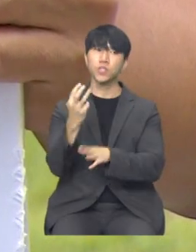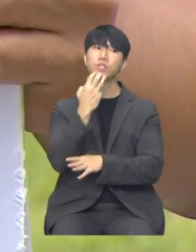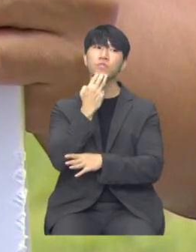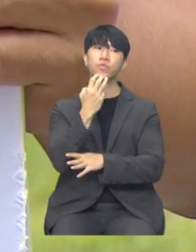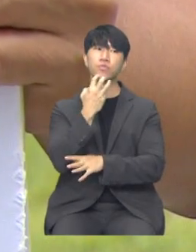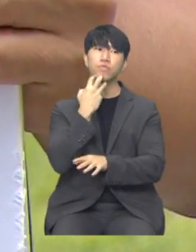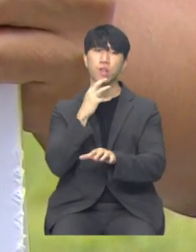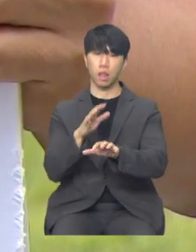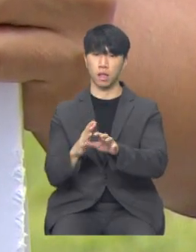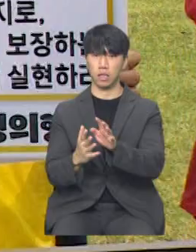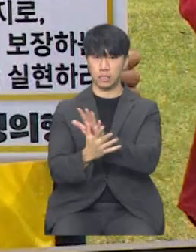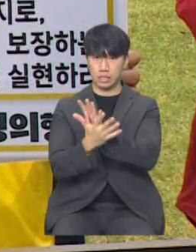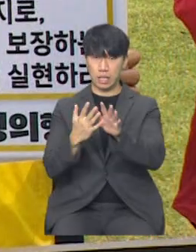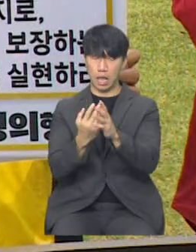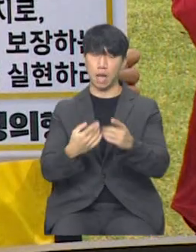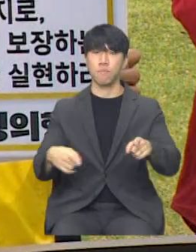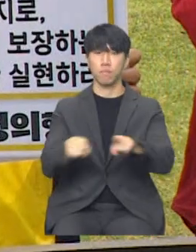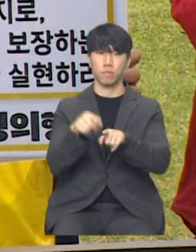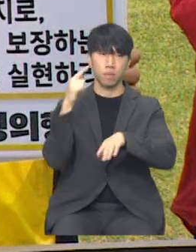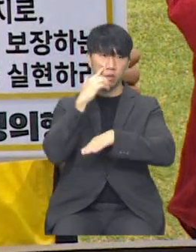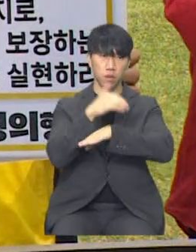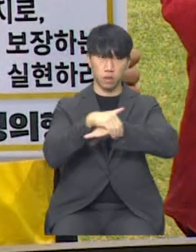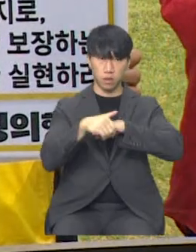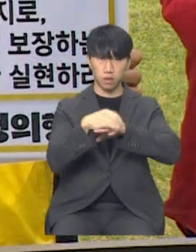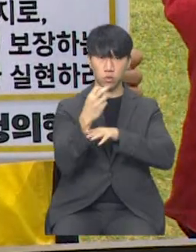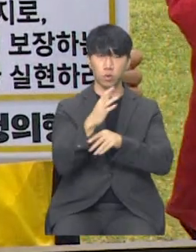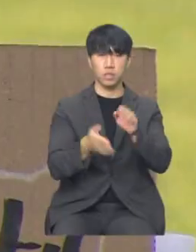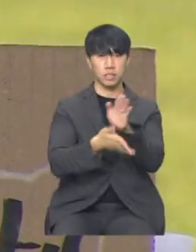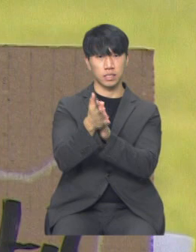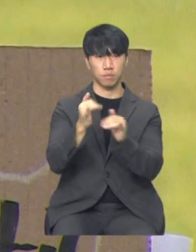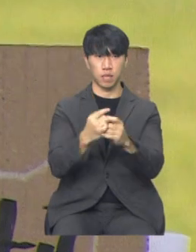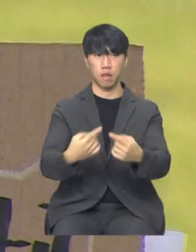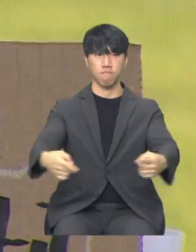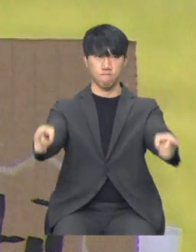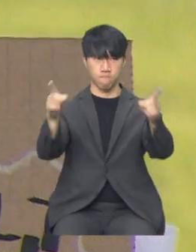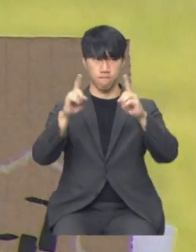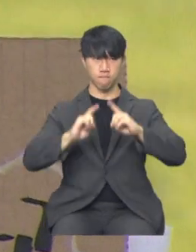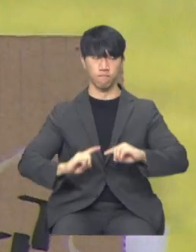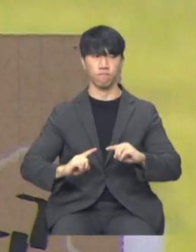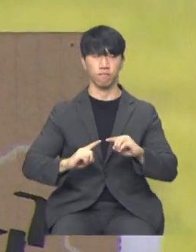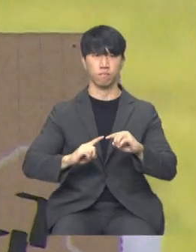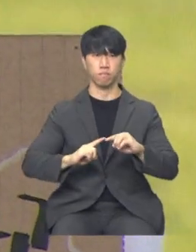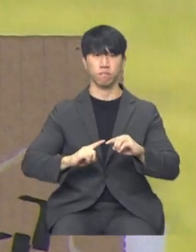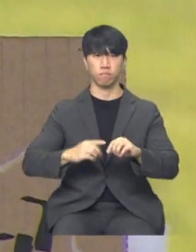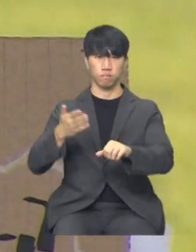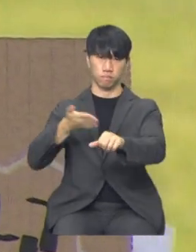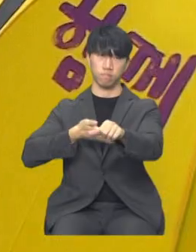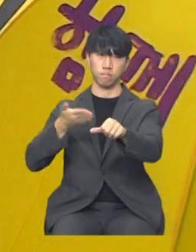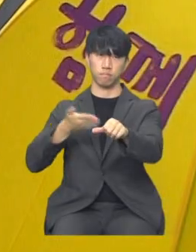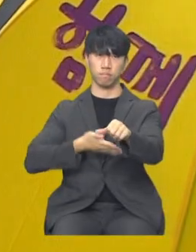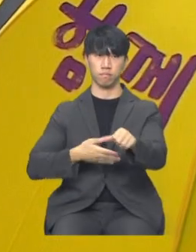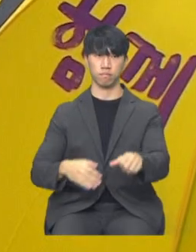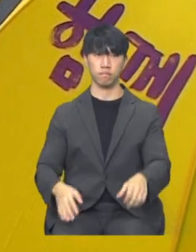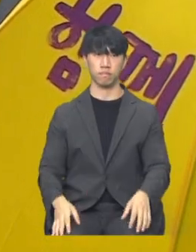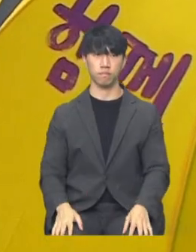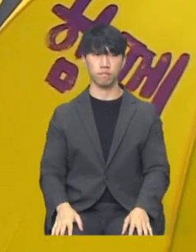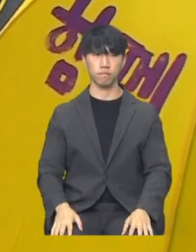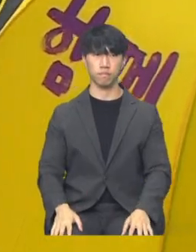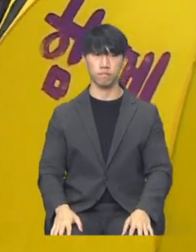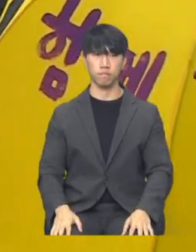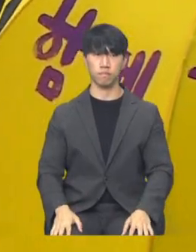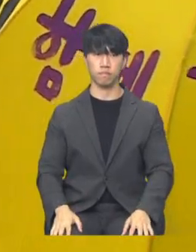행진에 참가할 예정입니다. 그리고 더 많은 시민들이 행진에 함께 동참해 줄 것을 당부했습니다. BTV